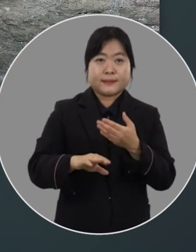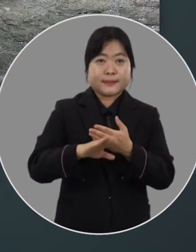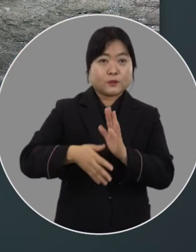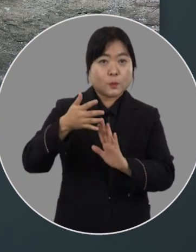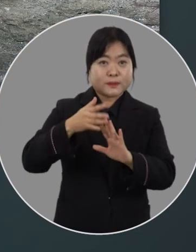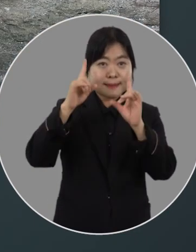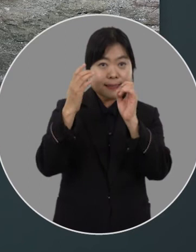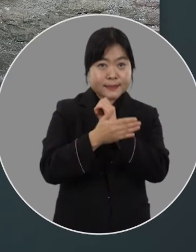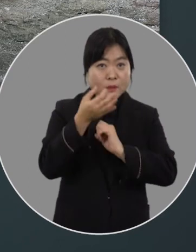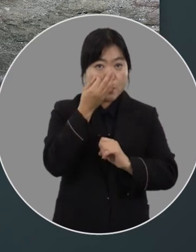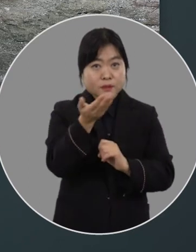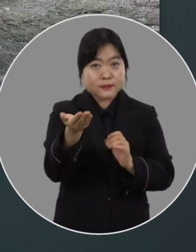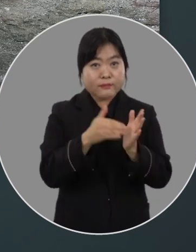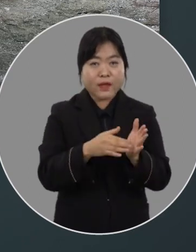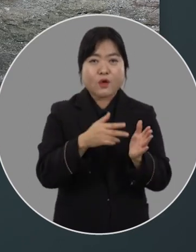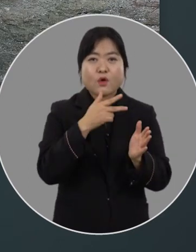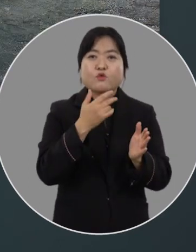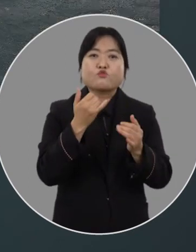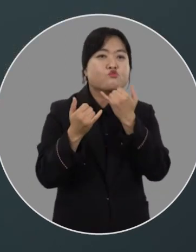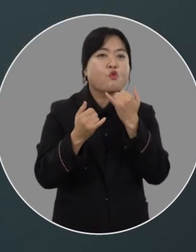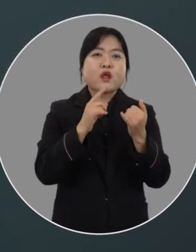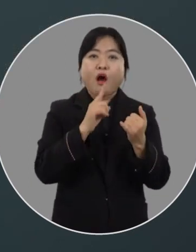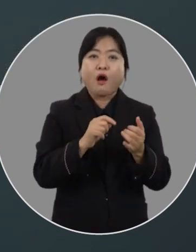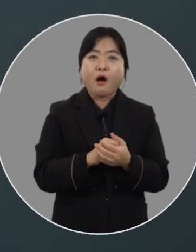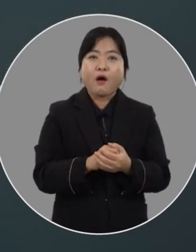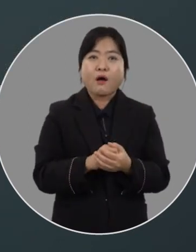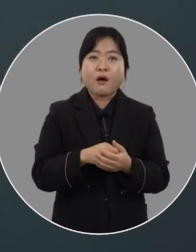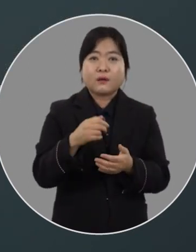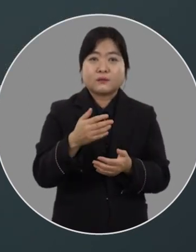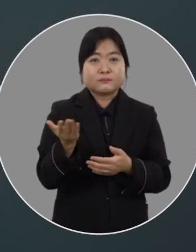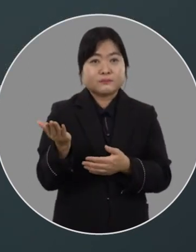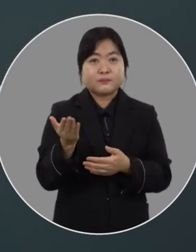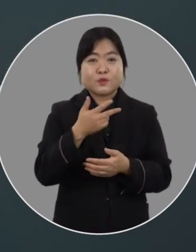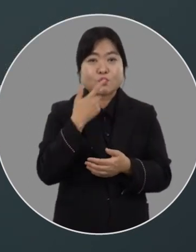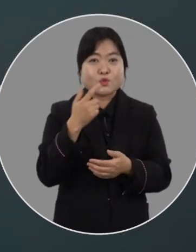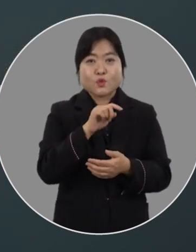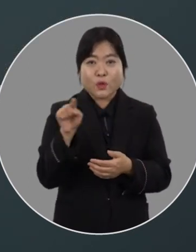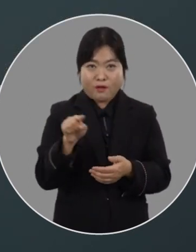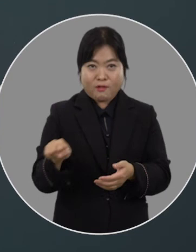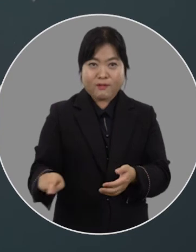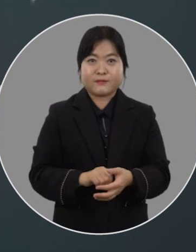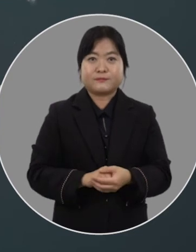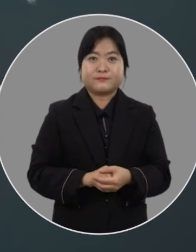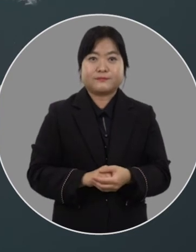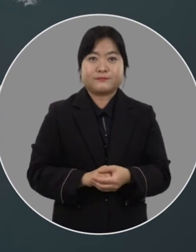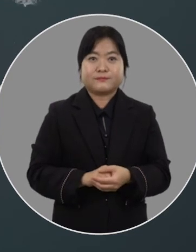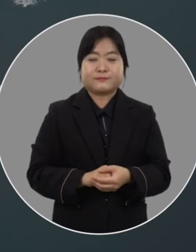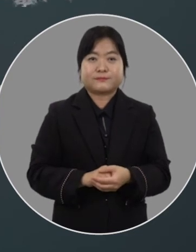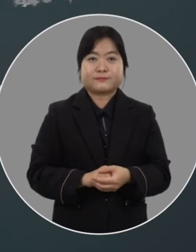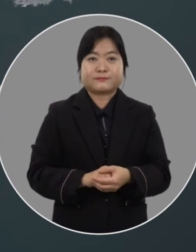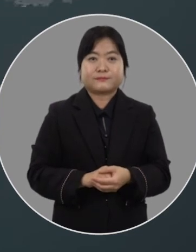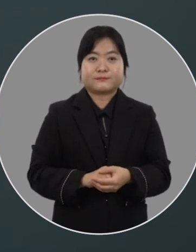하나 보여드릴 텐데 독일어로 이렇게 써 있습니다. Widersteht dem Bösen, bewahrt die Würde